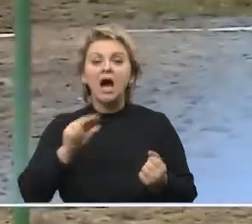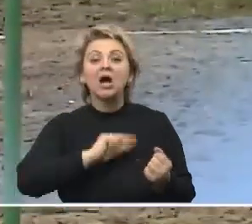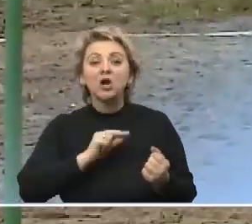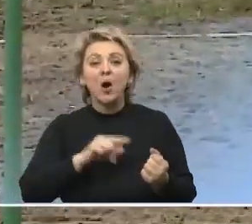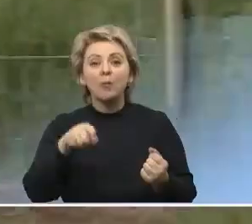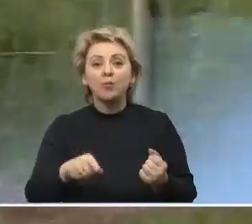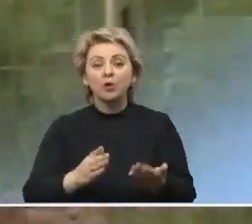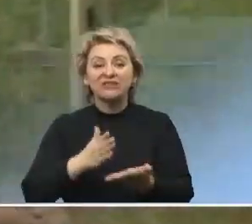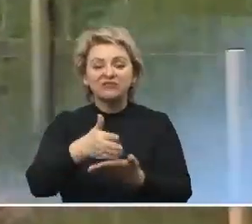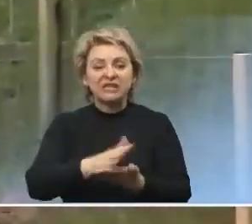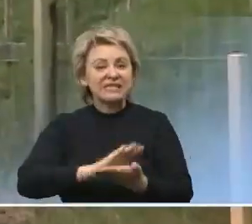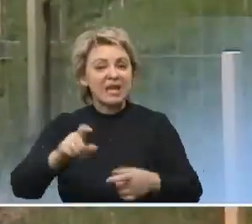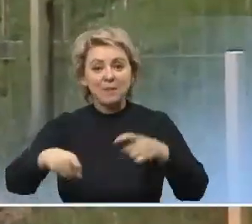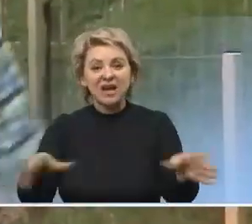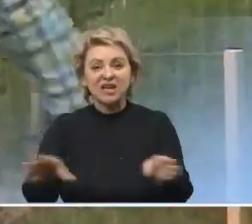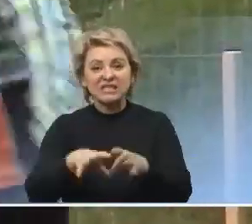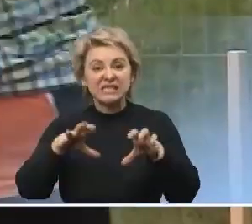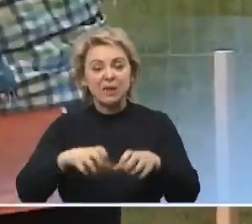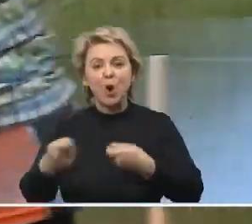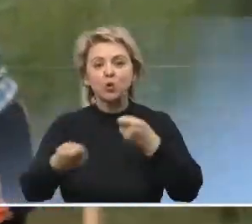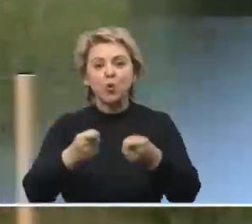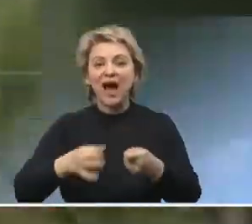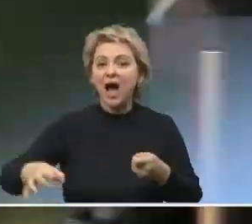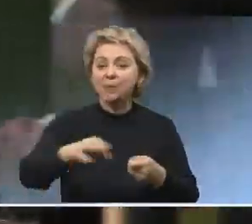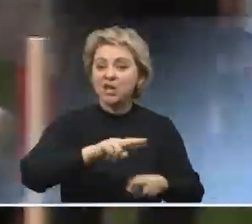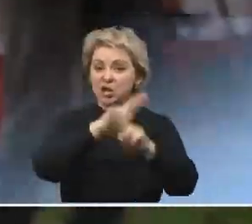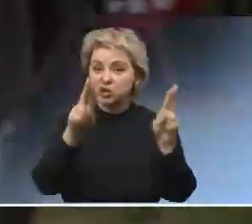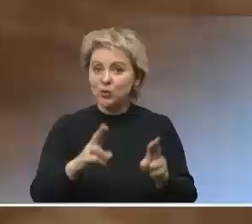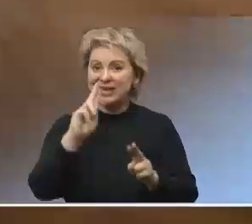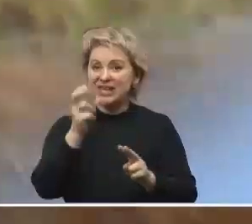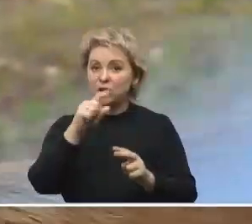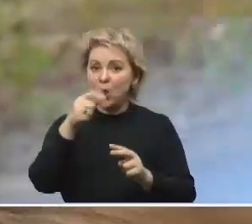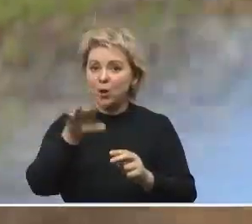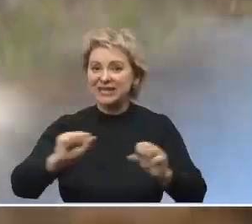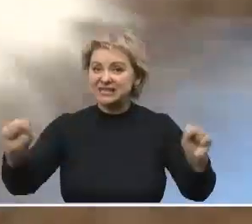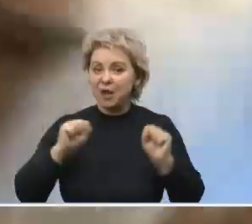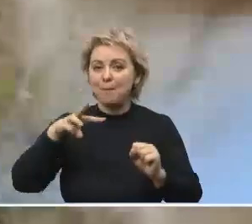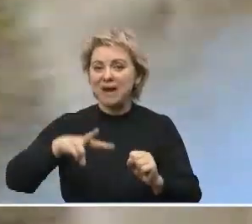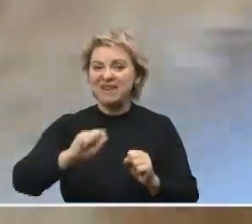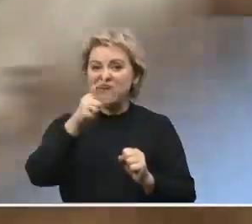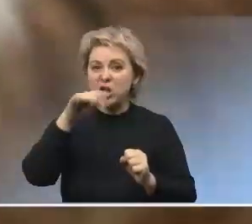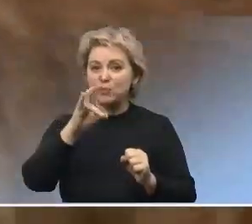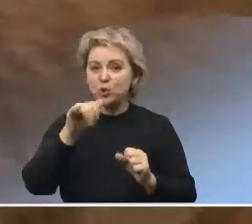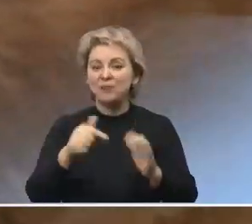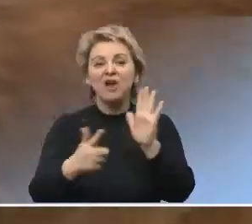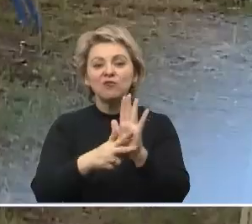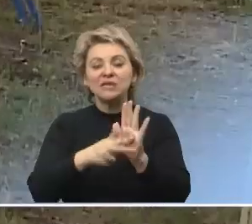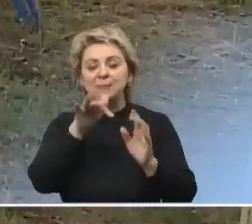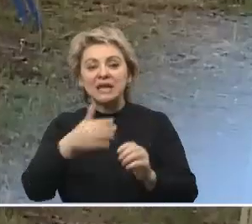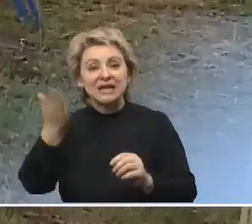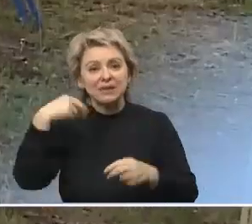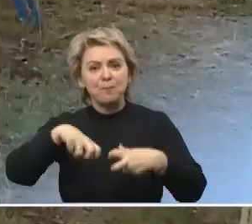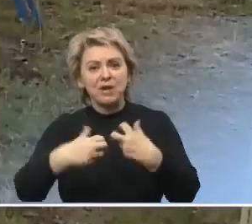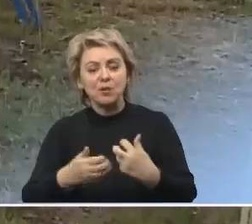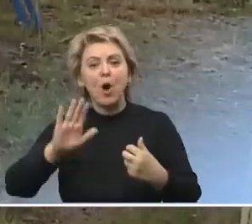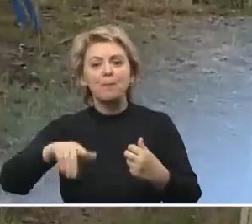Работает на высыл, то есть не бегает с собакой, руководитель областной федерации кинологического спорта Марина Воробьева. 8 лет назад перелом,